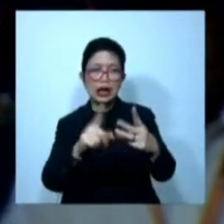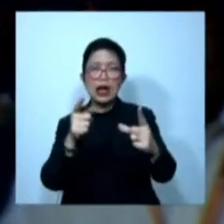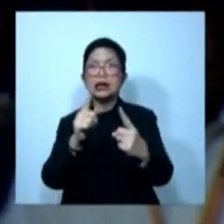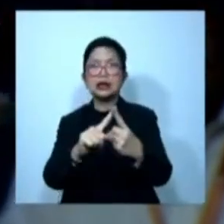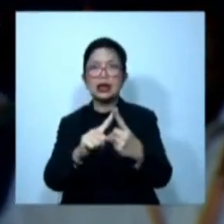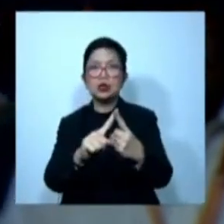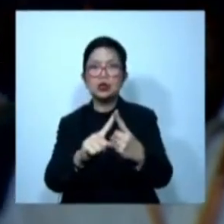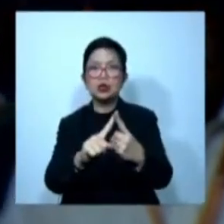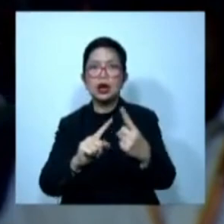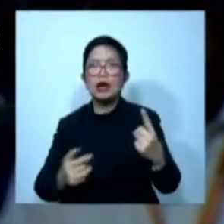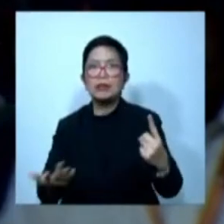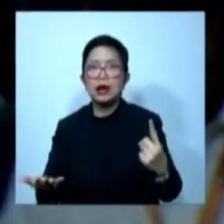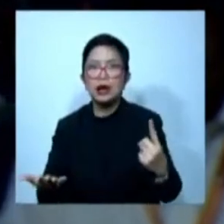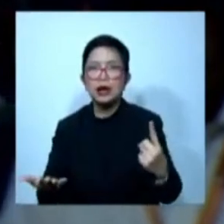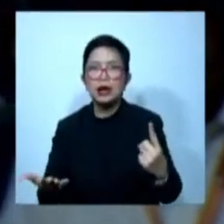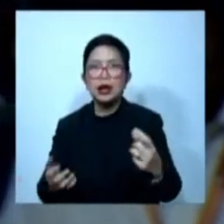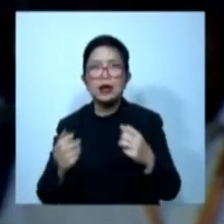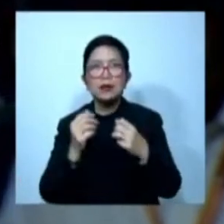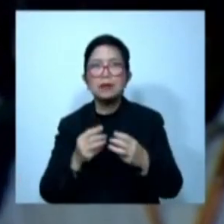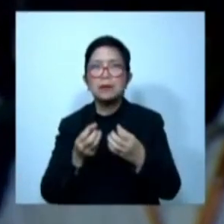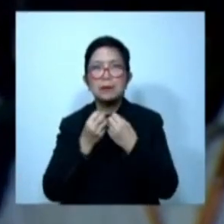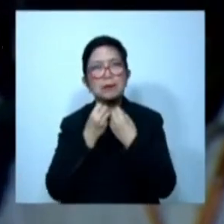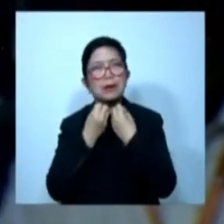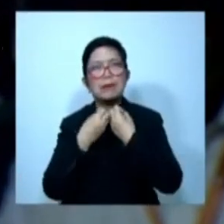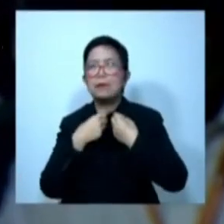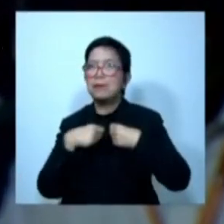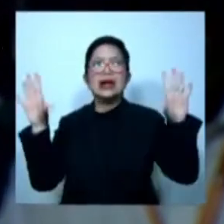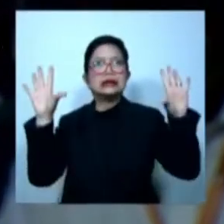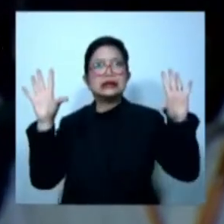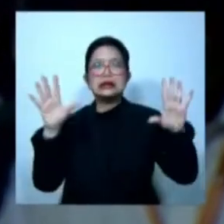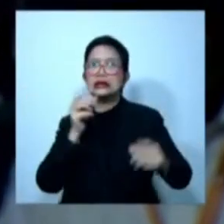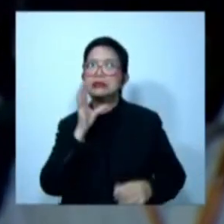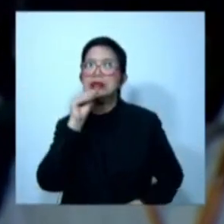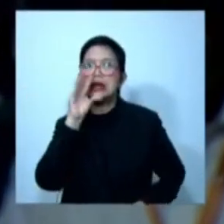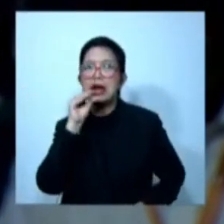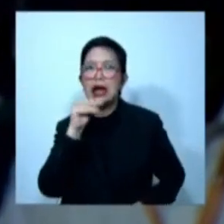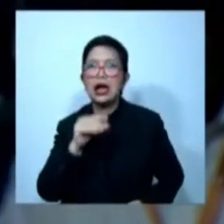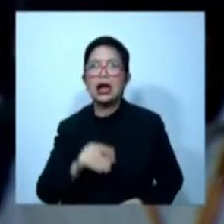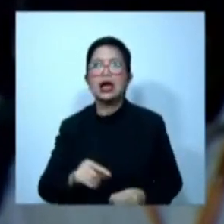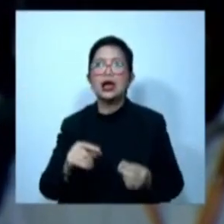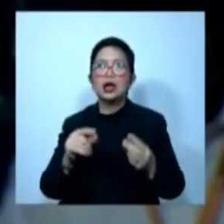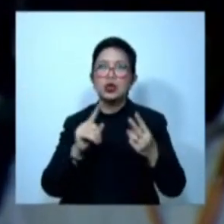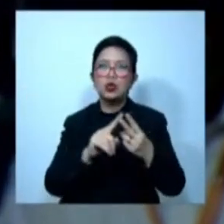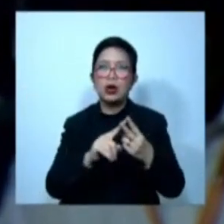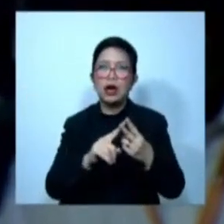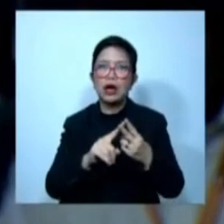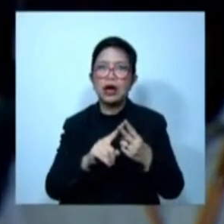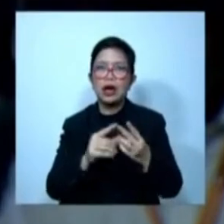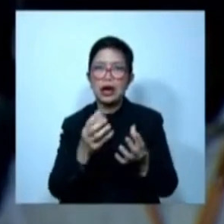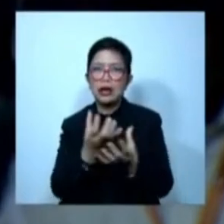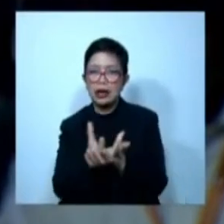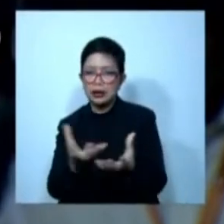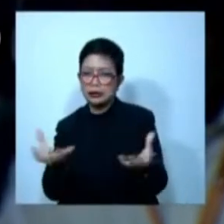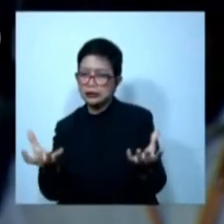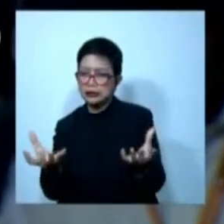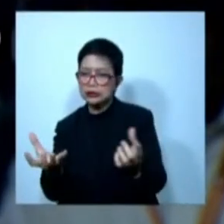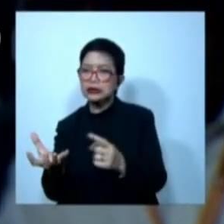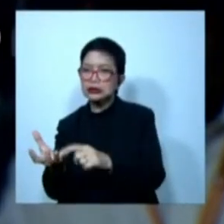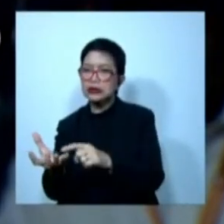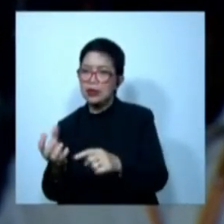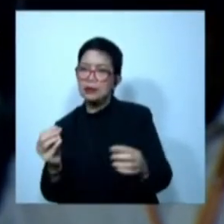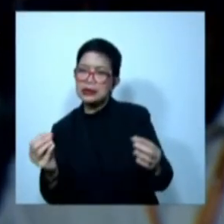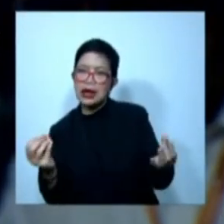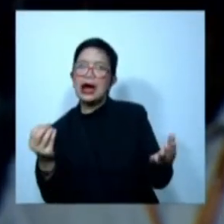Satu, adalah adanya kebebasan berbicara. Yang kedua, adanya oposisi yang bebas untuk mengkritik pemerintah dan